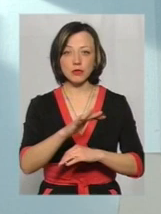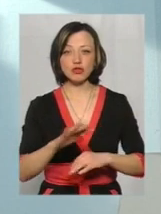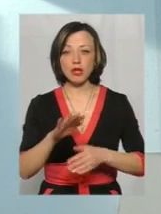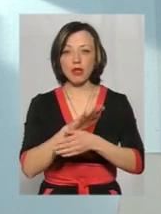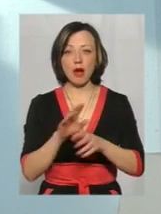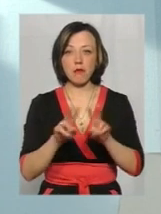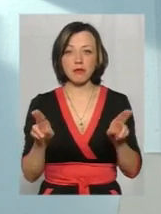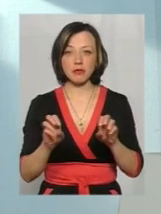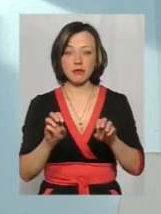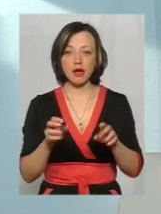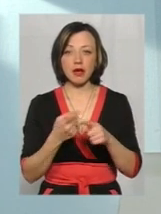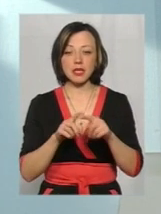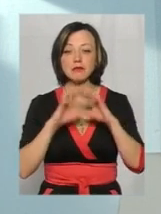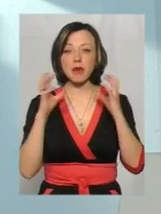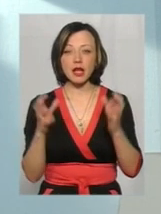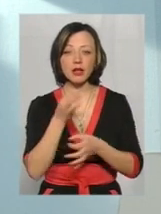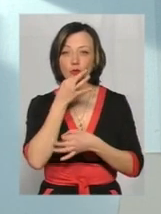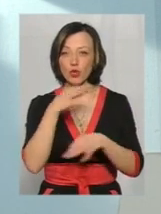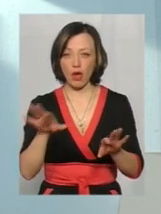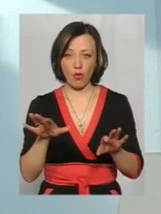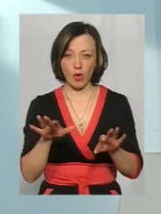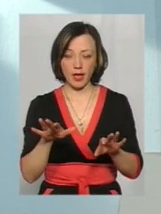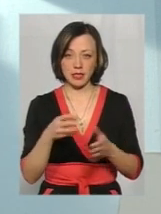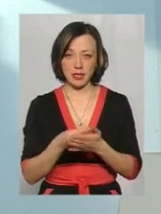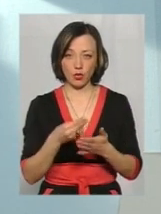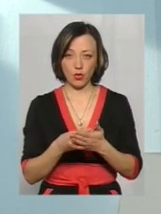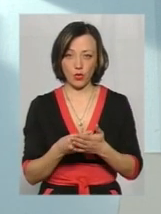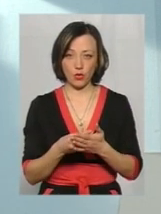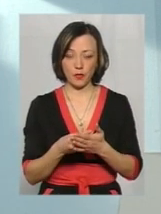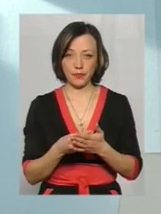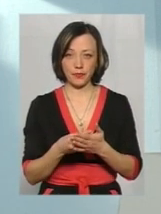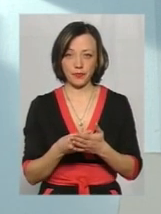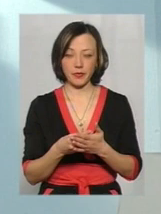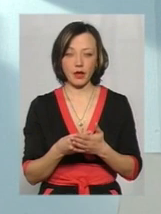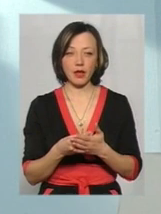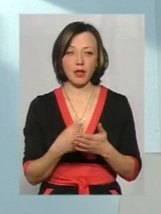зберегти будь-якою ціною. Ну, до прикладу, я вам хочу навести знову ж таки